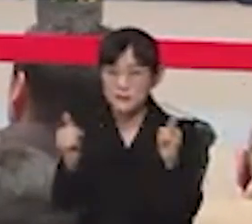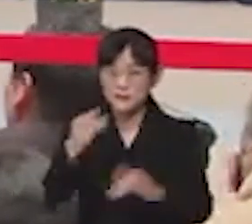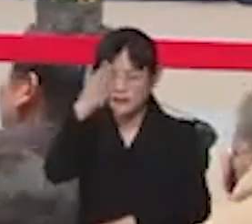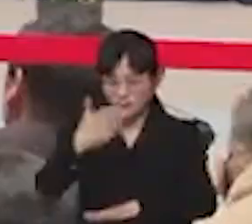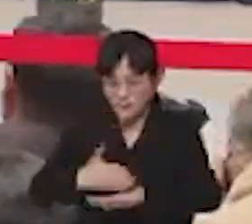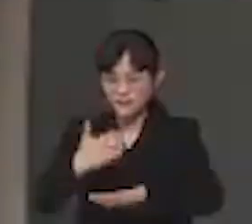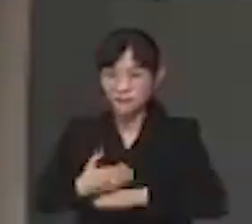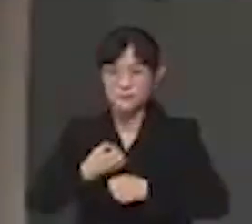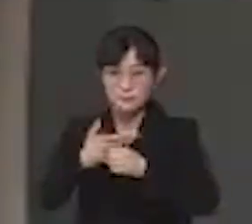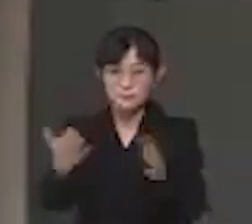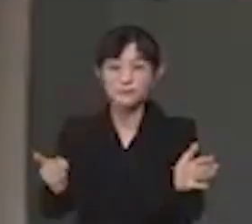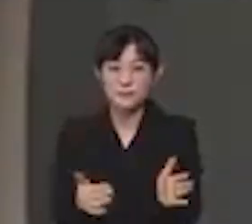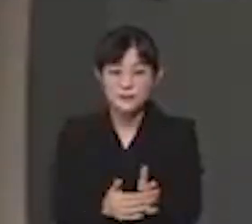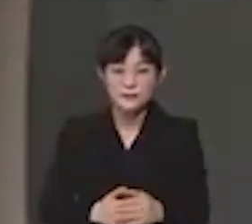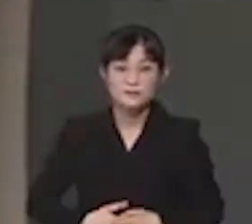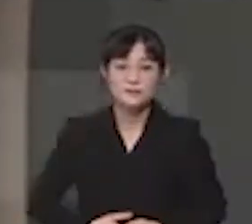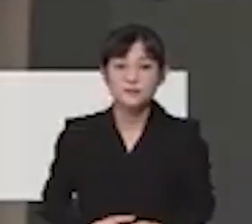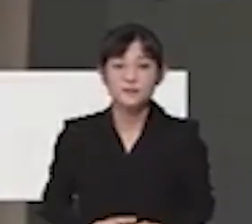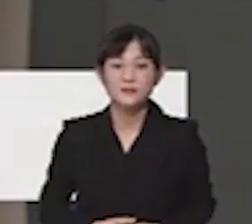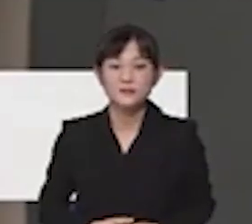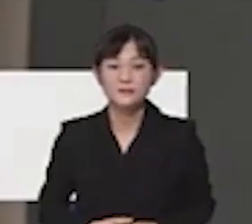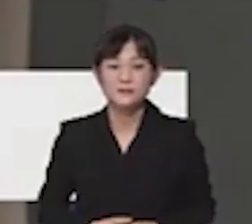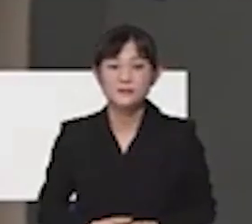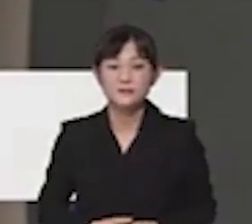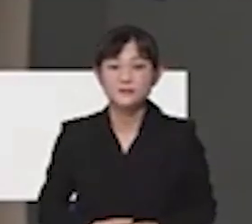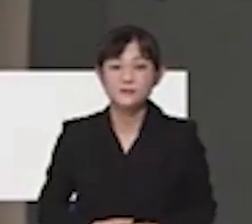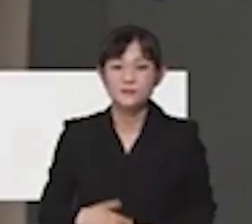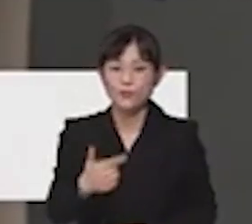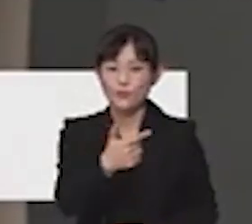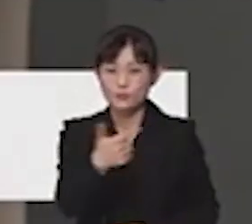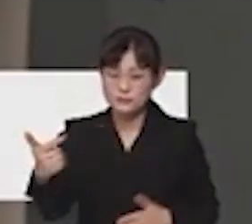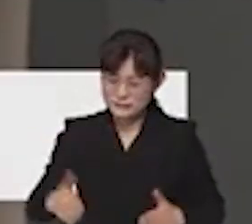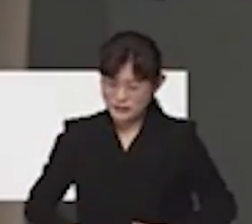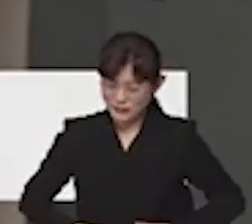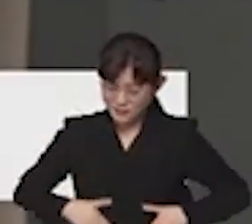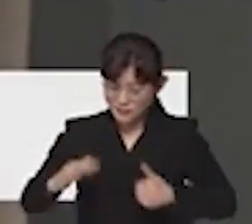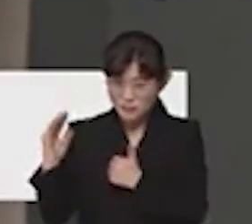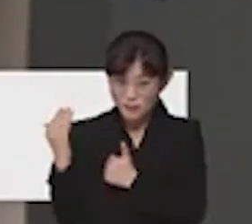전했습니다. 너무 따뜻하게 대해주시고 부탁해.